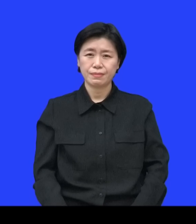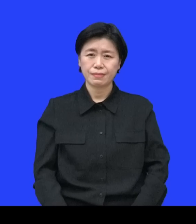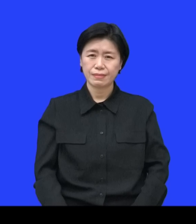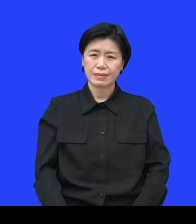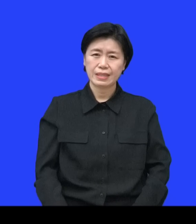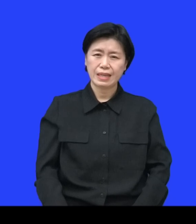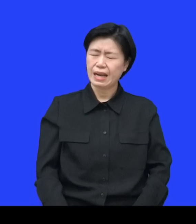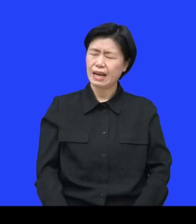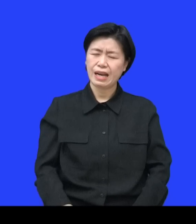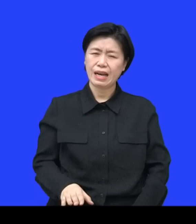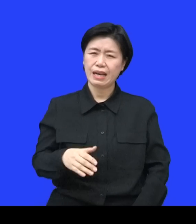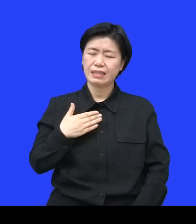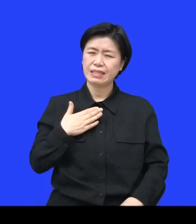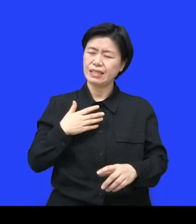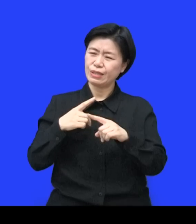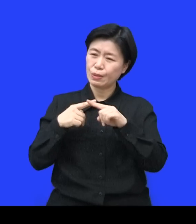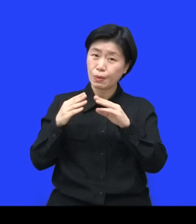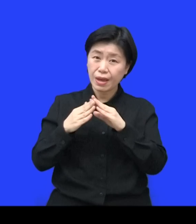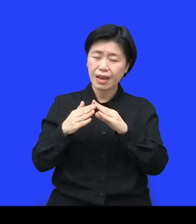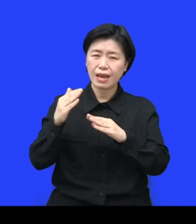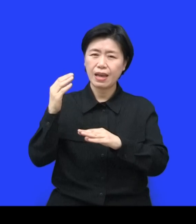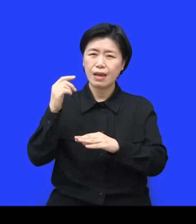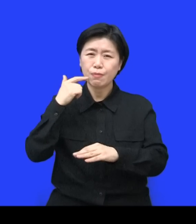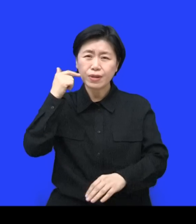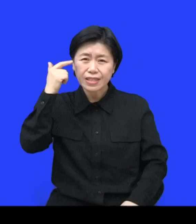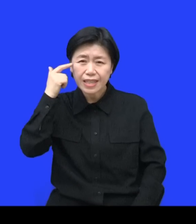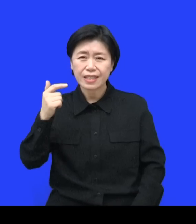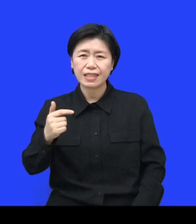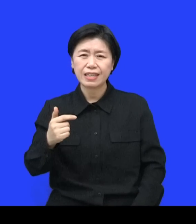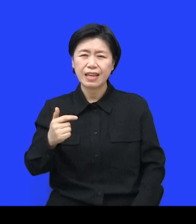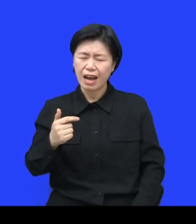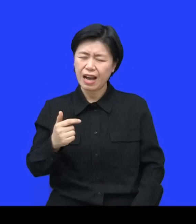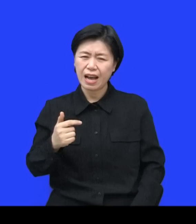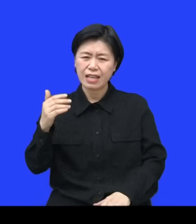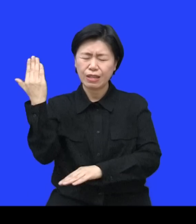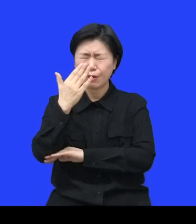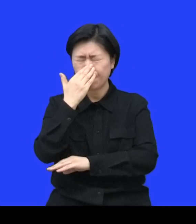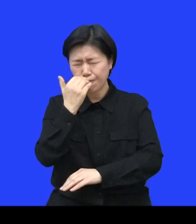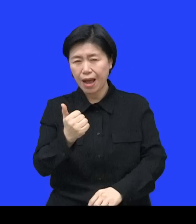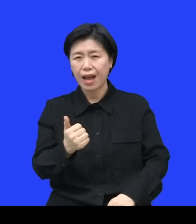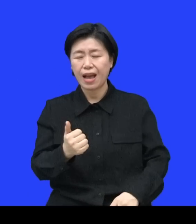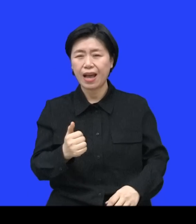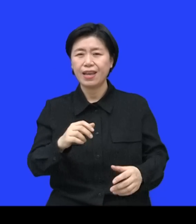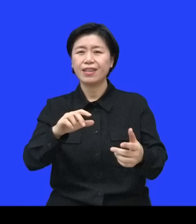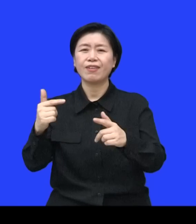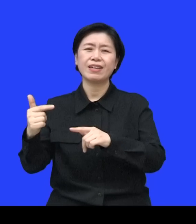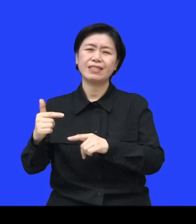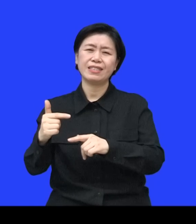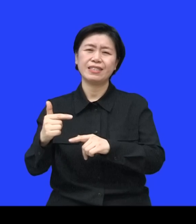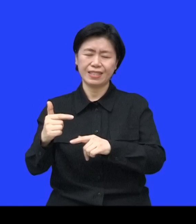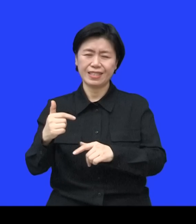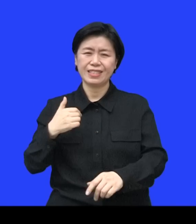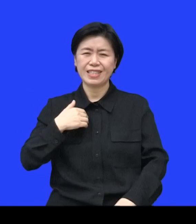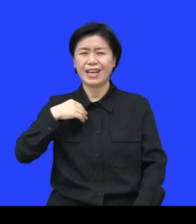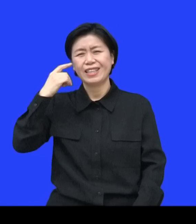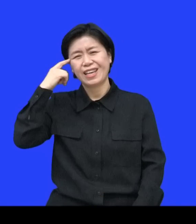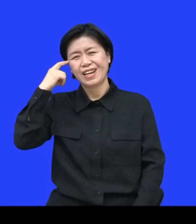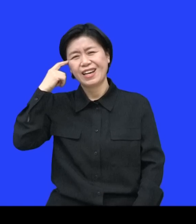교회 목사님 이거 설교 이렇게 하면 전도한 사람들 다 줘라. 그때 그 말을 그때 요 말을 때려줘야지. 막 이렇게